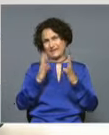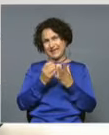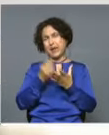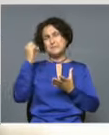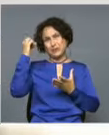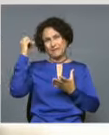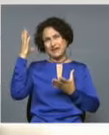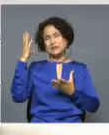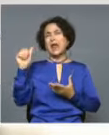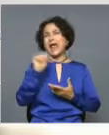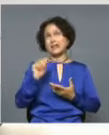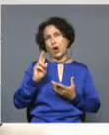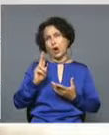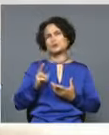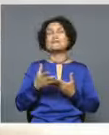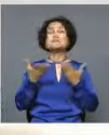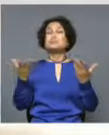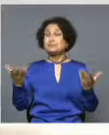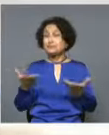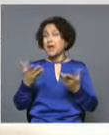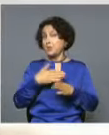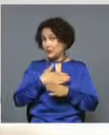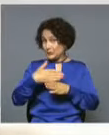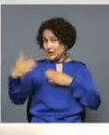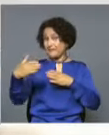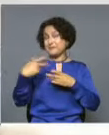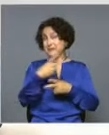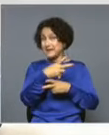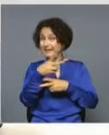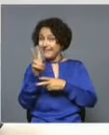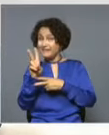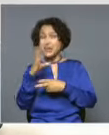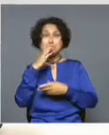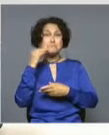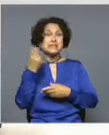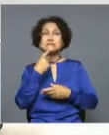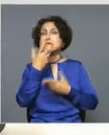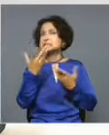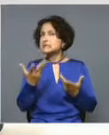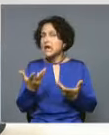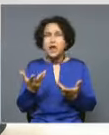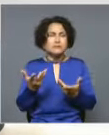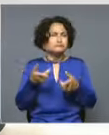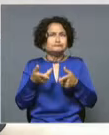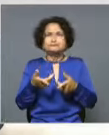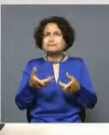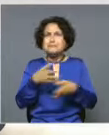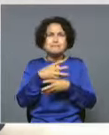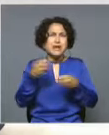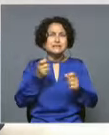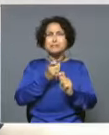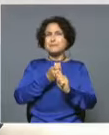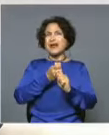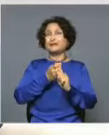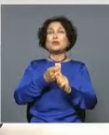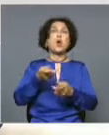Ана Кочева, благодаря ви. Продължаваме нататък с предаването. Български език, вероятно, нямаше да е това, което е сега без направеното от